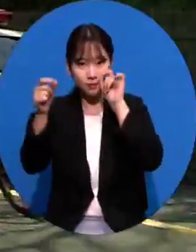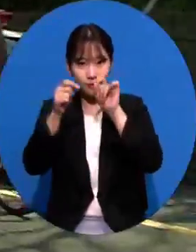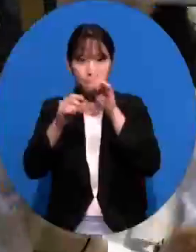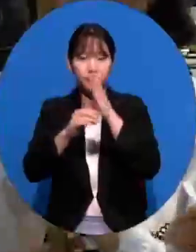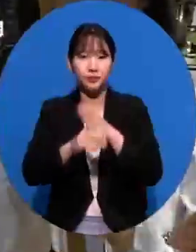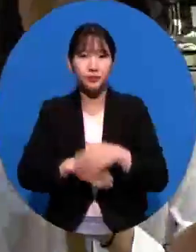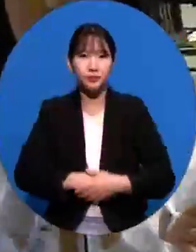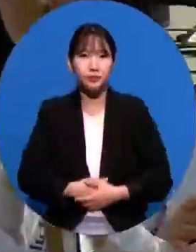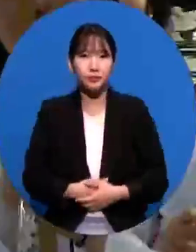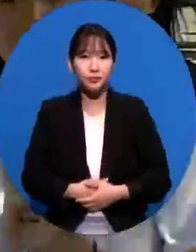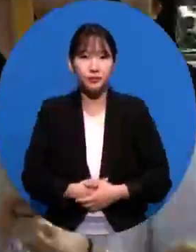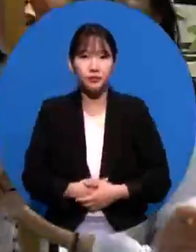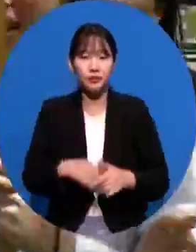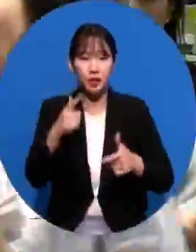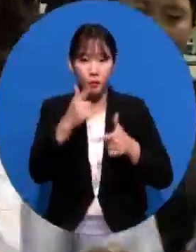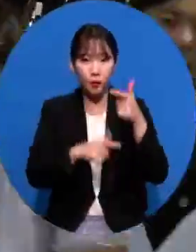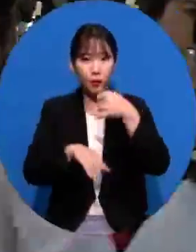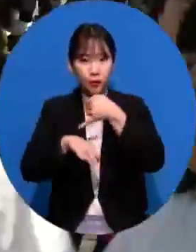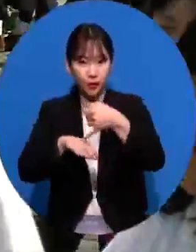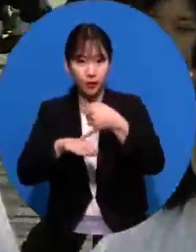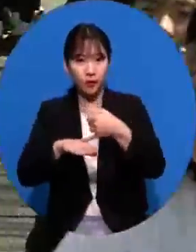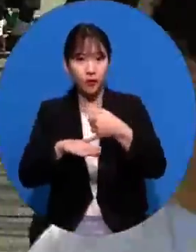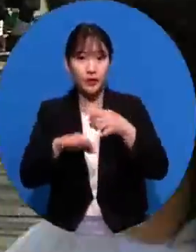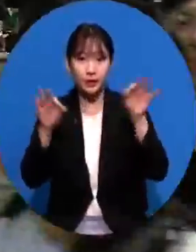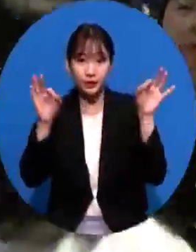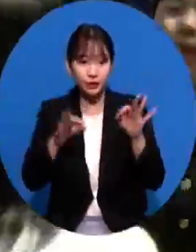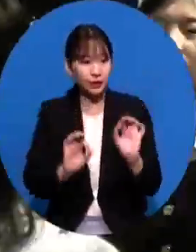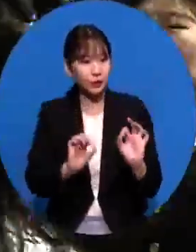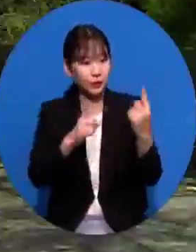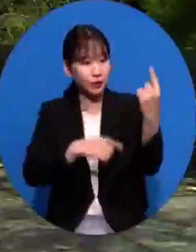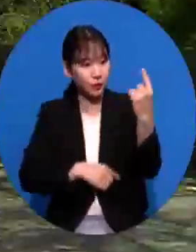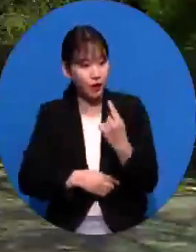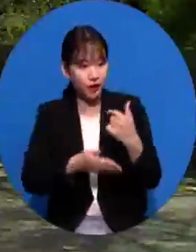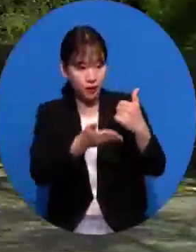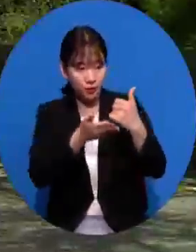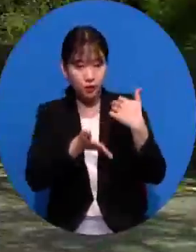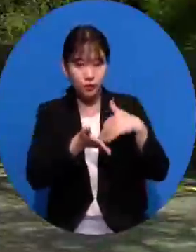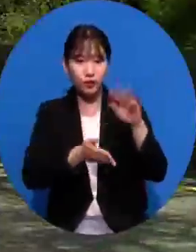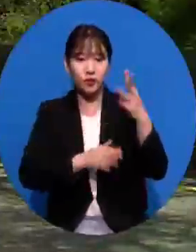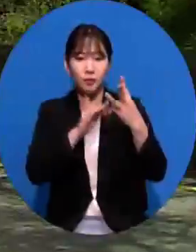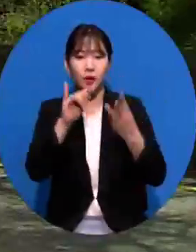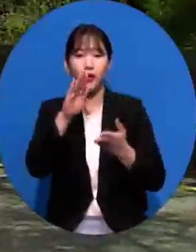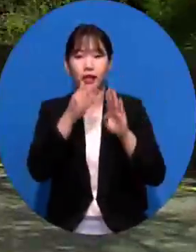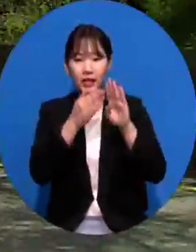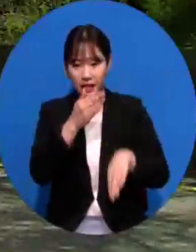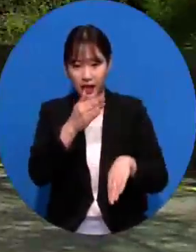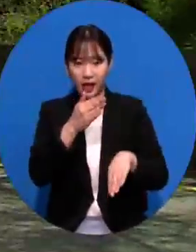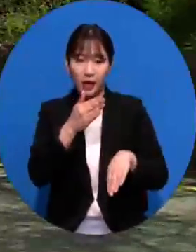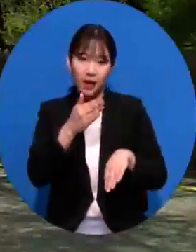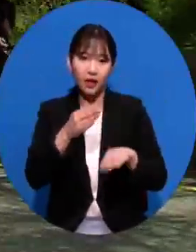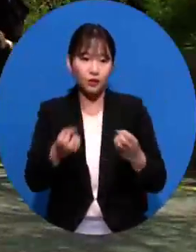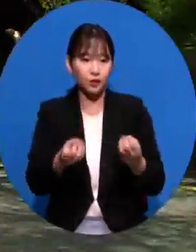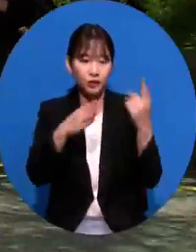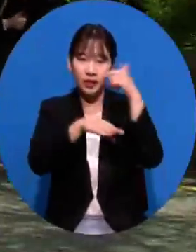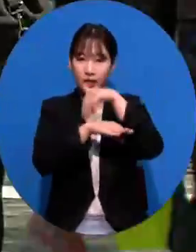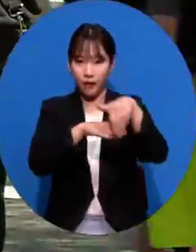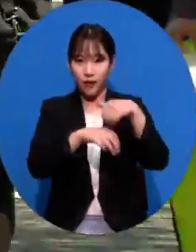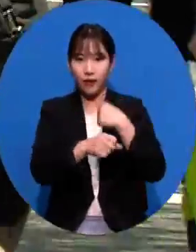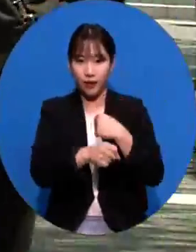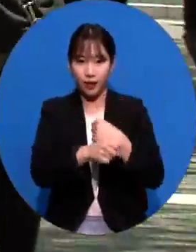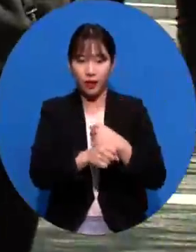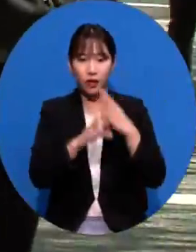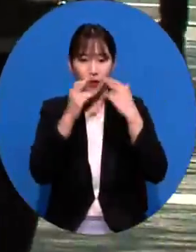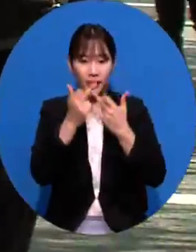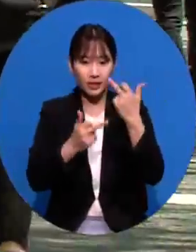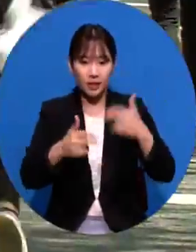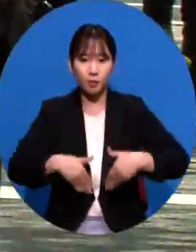앞두고 있습니다. 목포와 완도는 순간 동시 입장객 300명 이하 규모로 각각 축제를 계획했으며